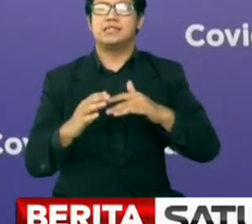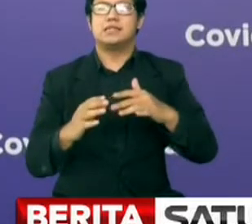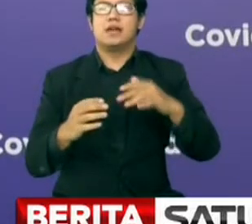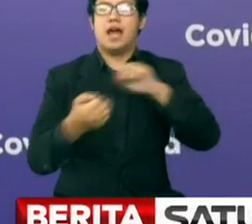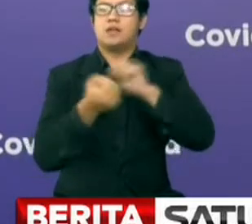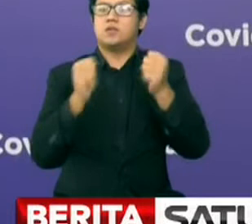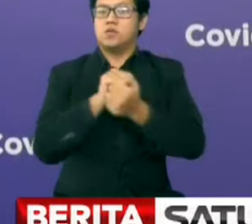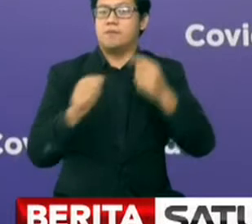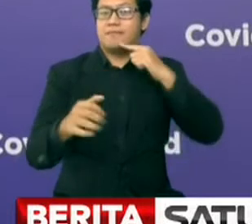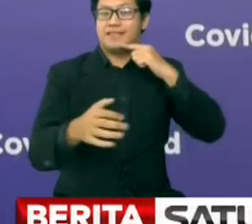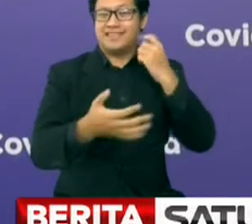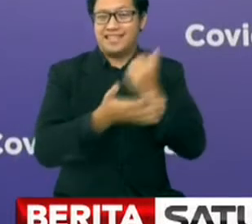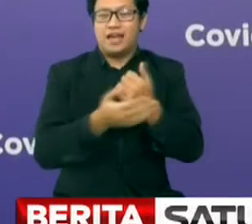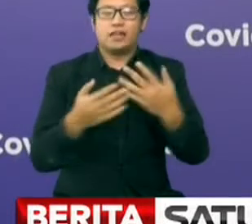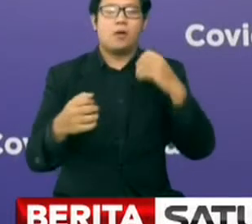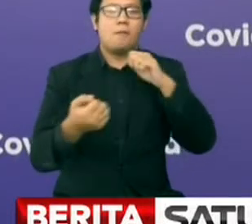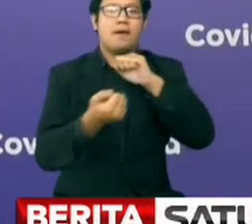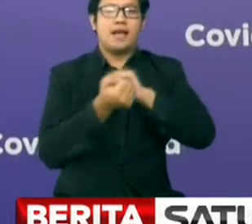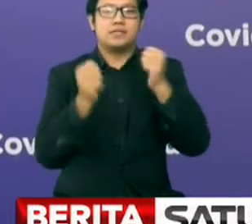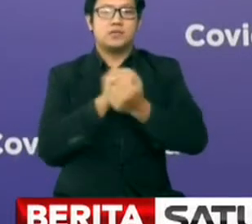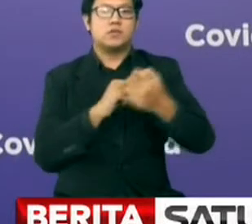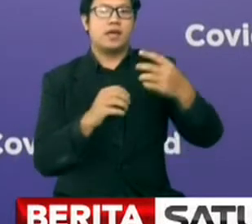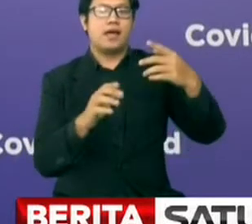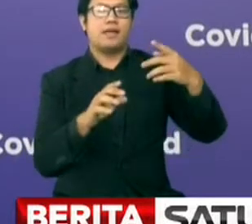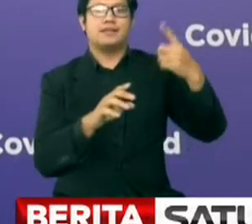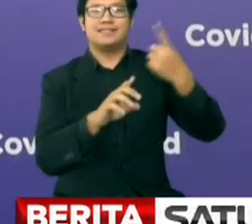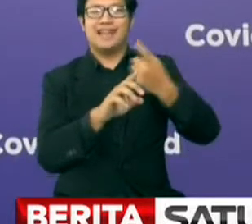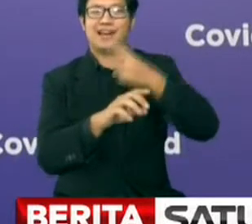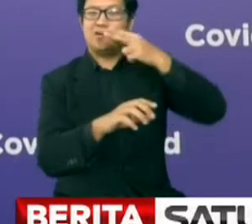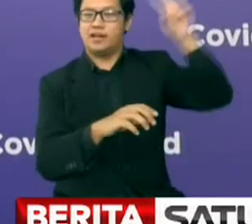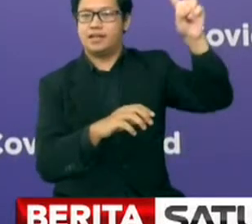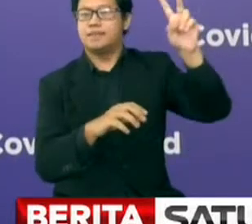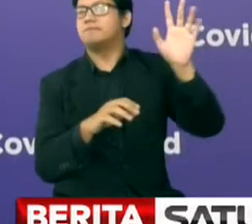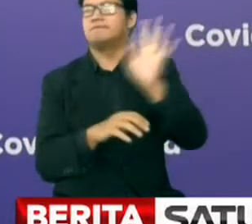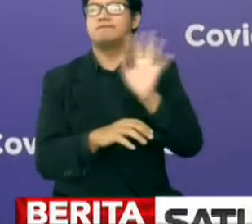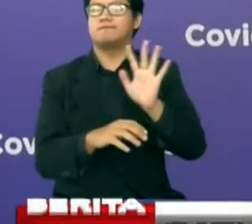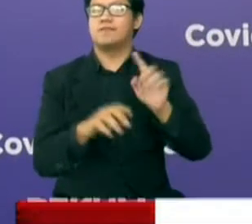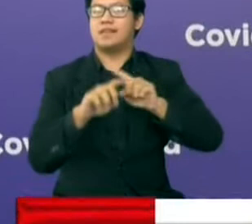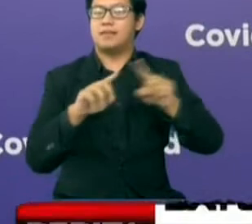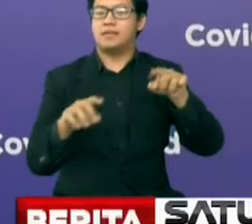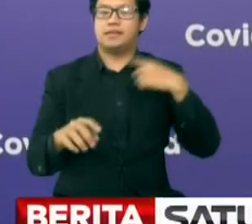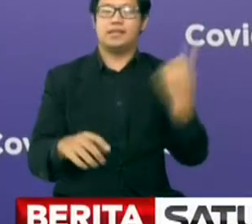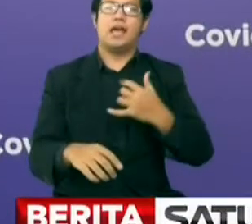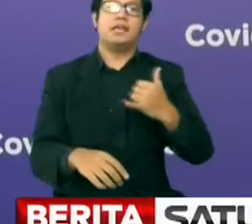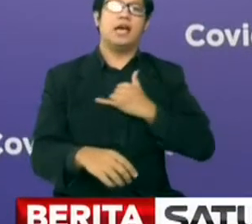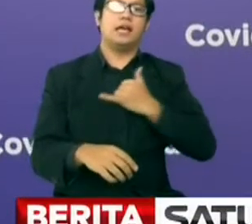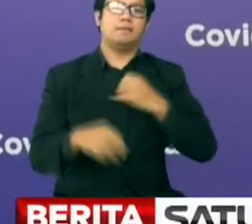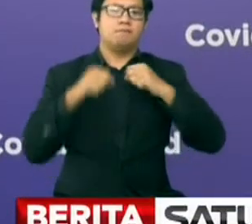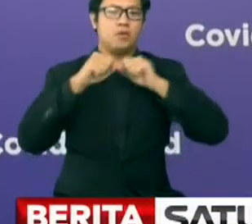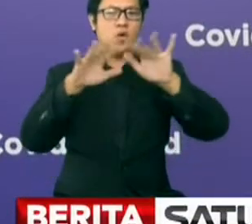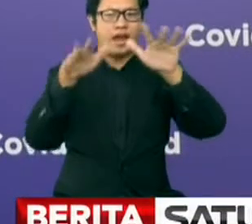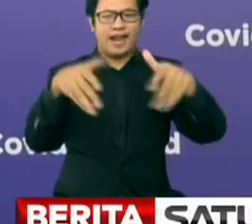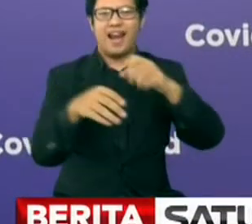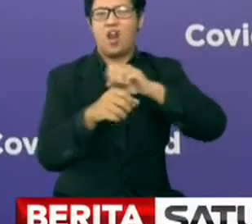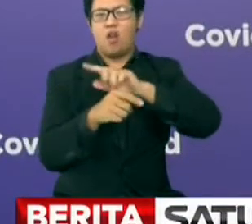pada kasus yang datang dari luar saat ini Hai dan kita yakini bahwa penularan lokal artinya